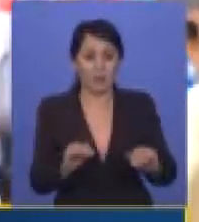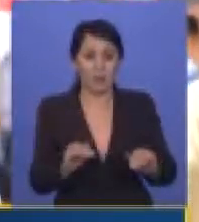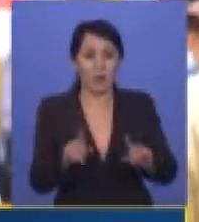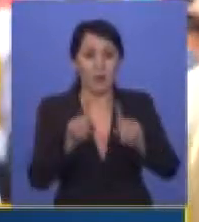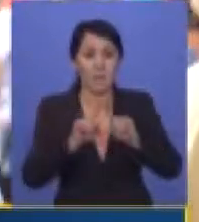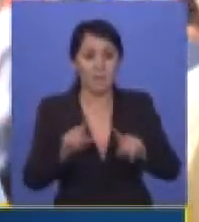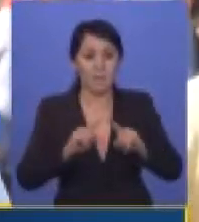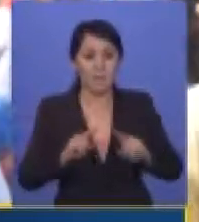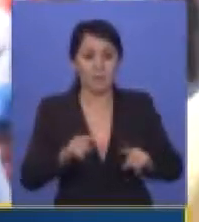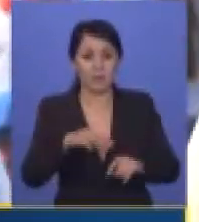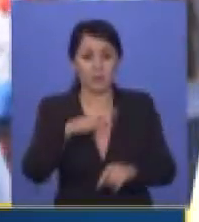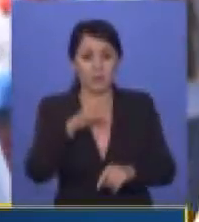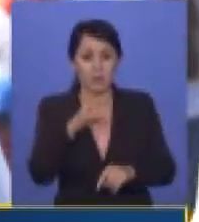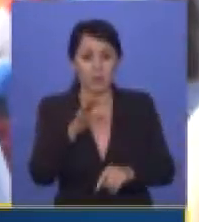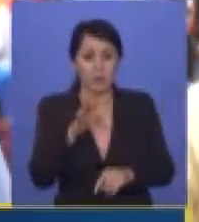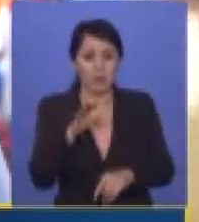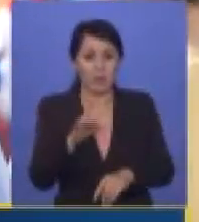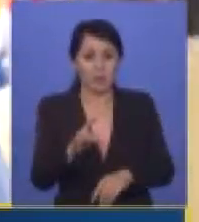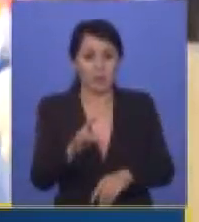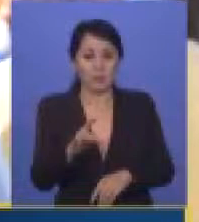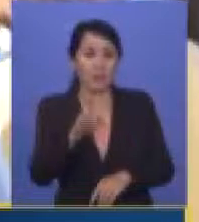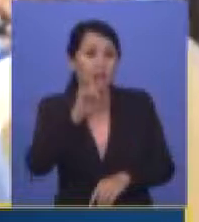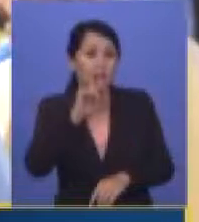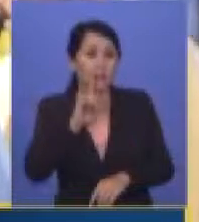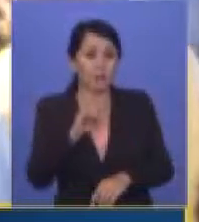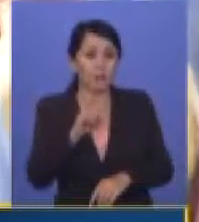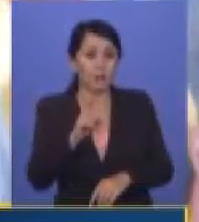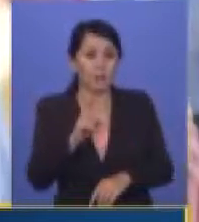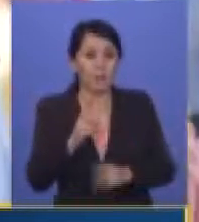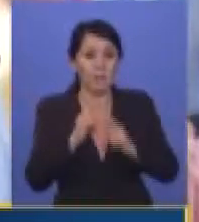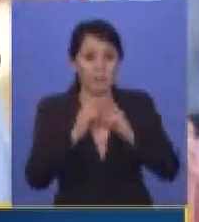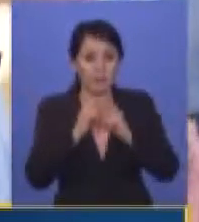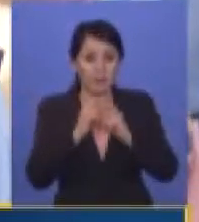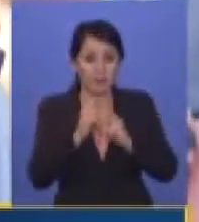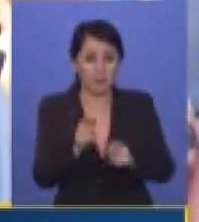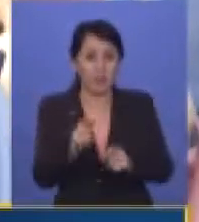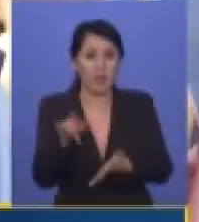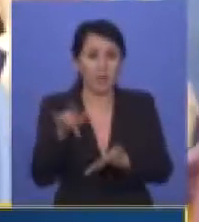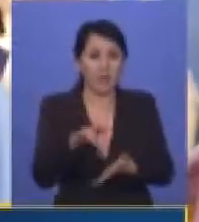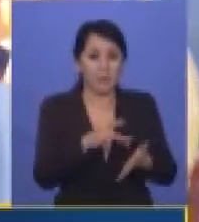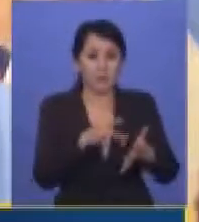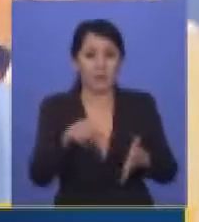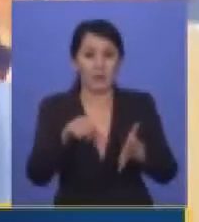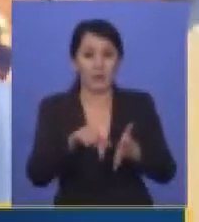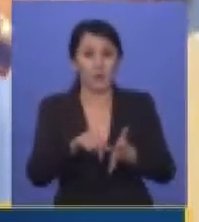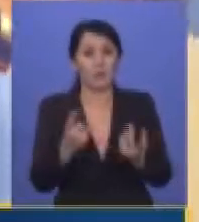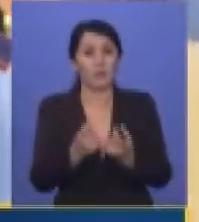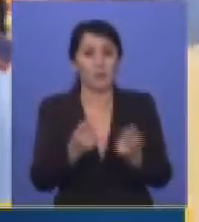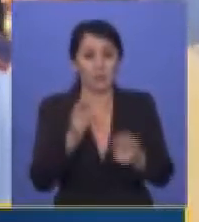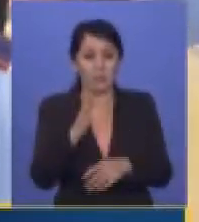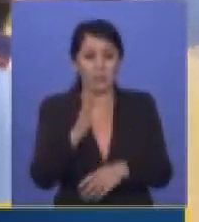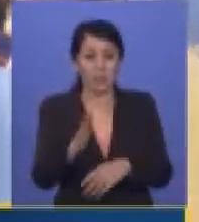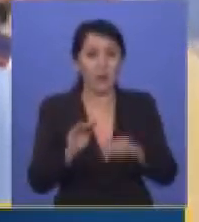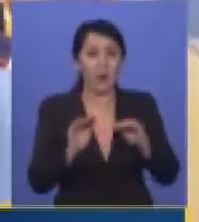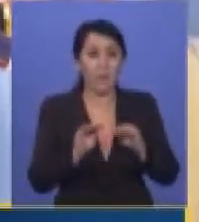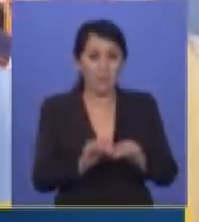іс-шаралар, аниматорлар шақырдық, тәттілер таратылады. Және де антракционда қатысатын билеттер таратылады.